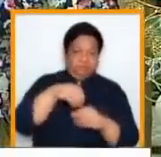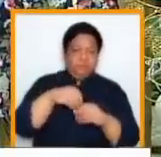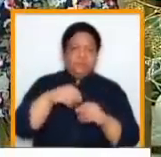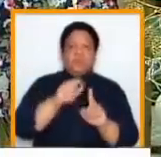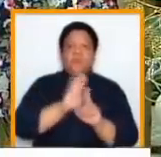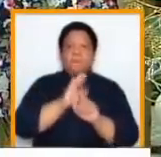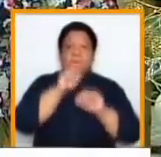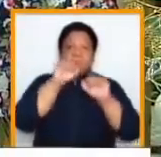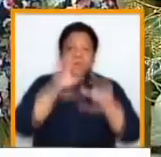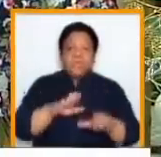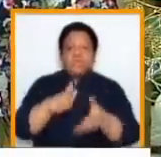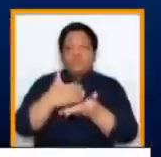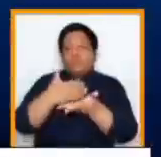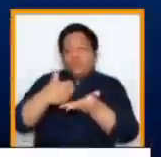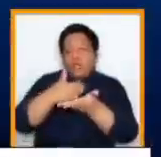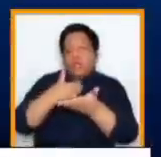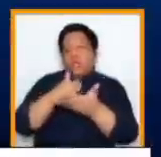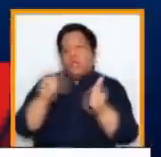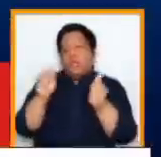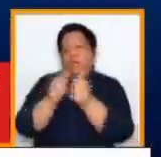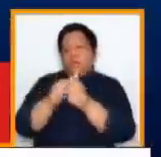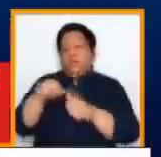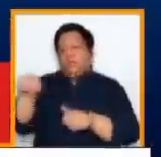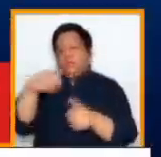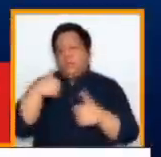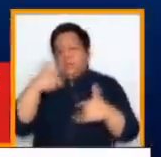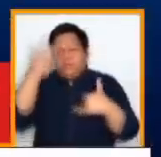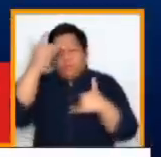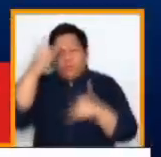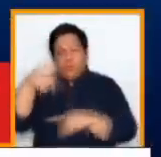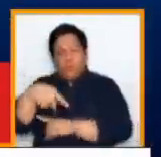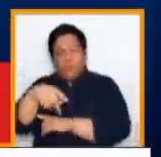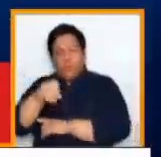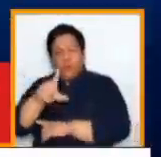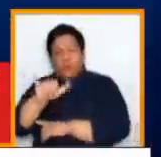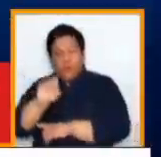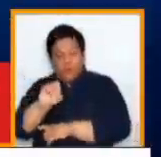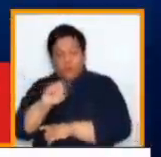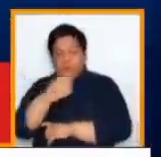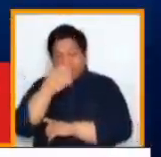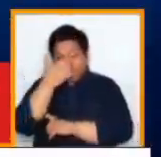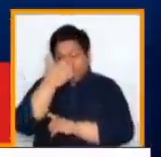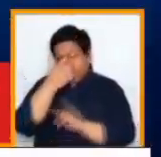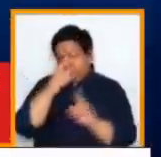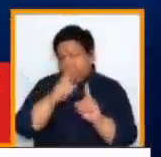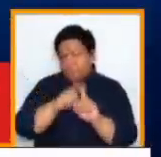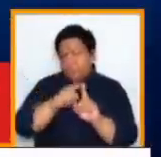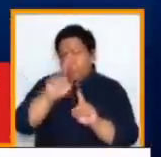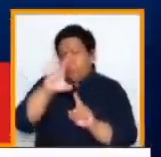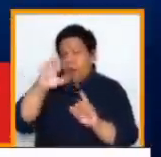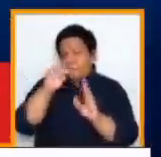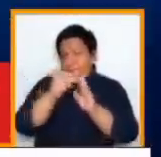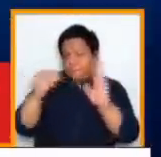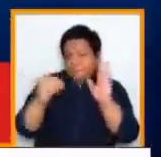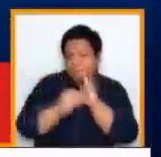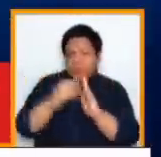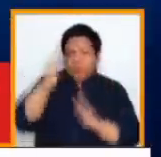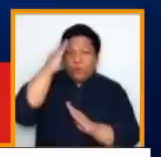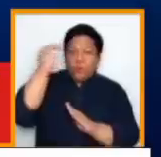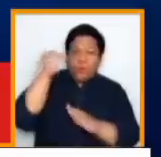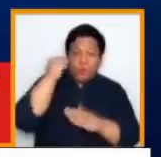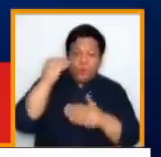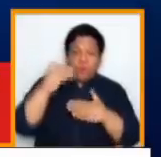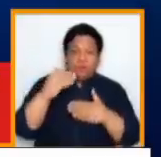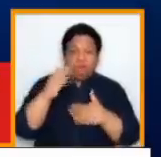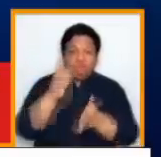South Korea. Ayon sa ulat ng Sumpi, 100 million Korean won o katumbas ang halos 4 million pesos ang kanya i-donate